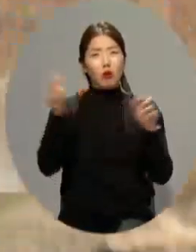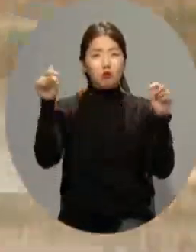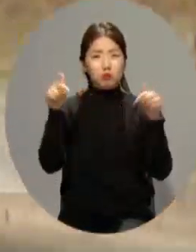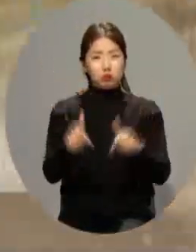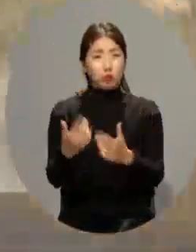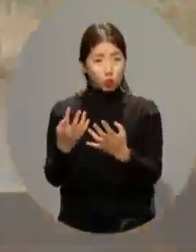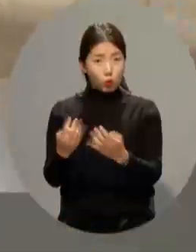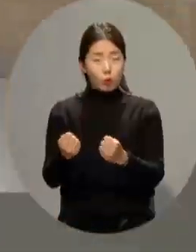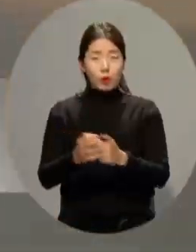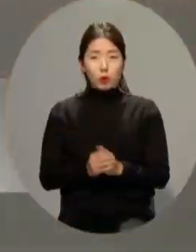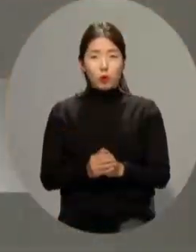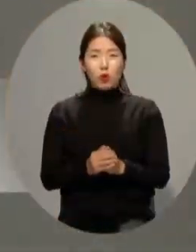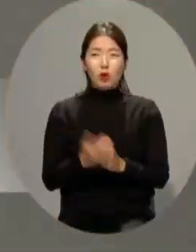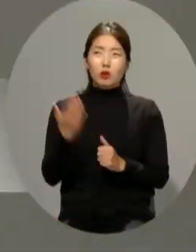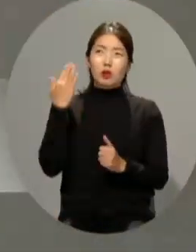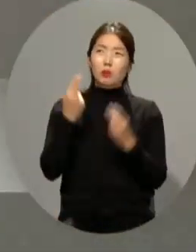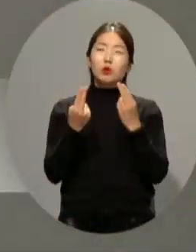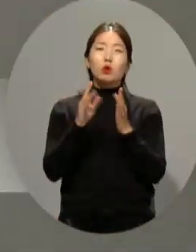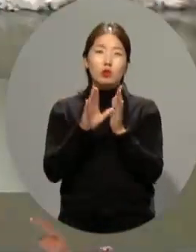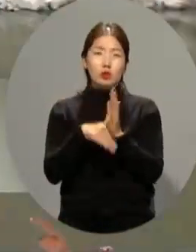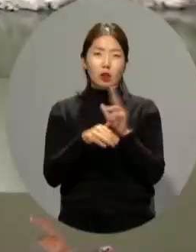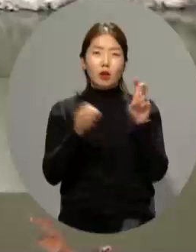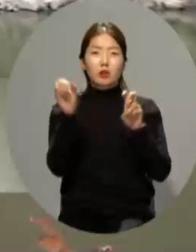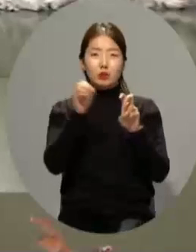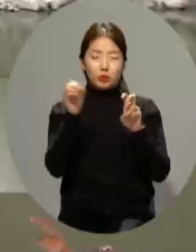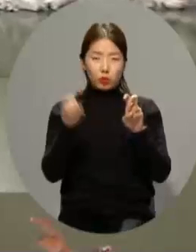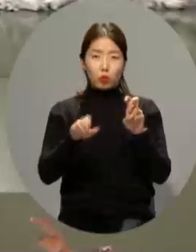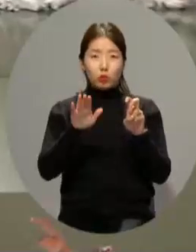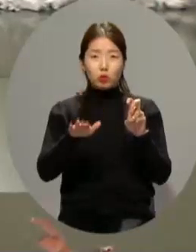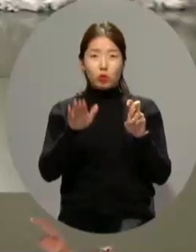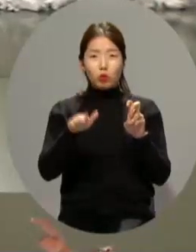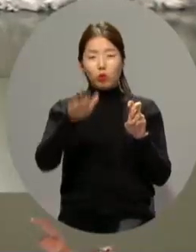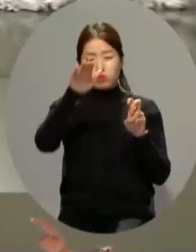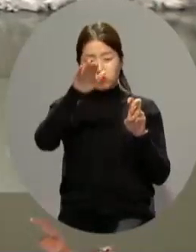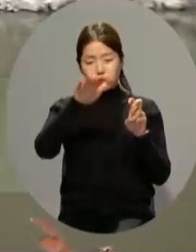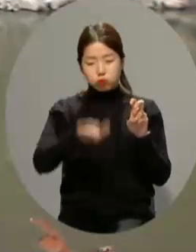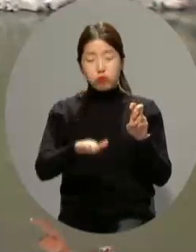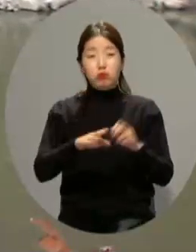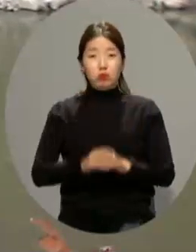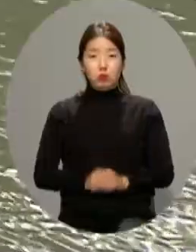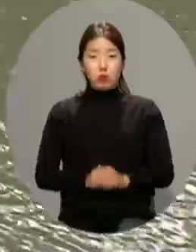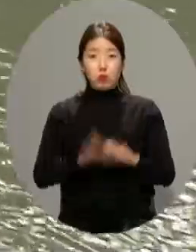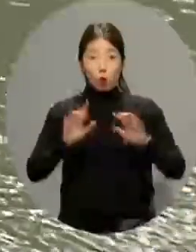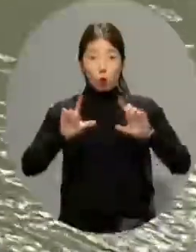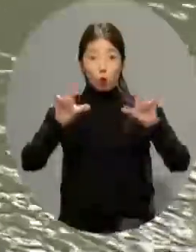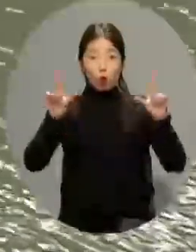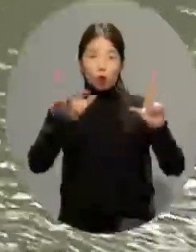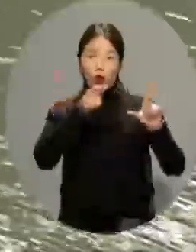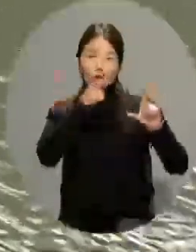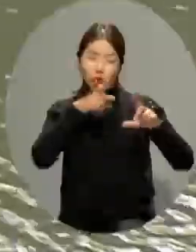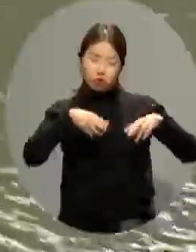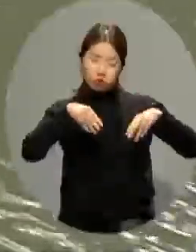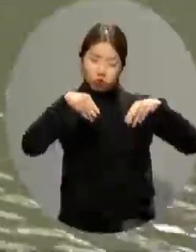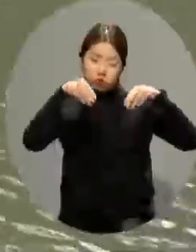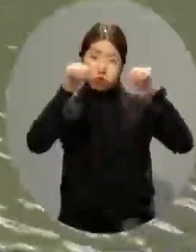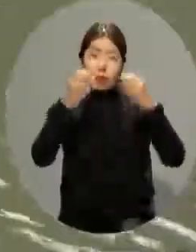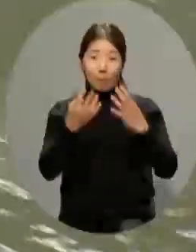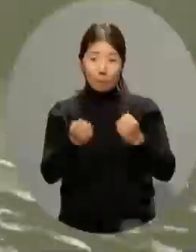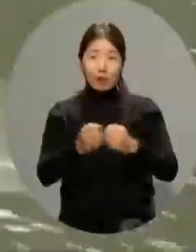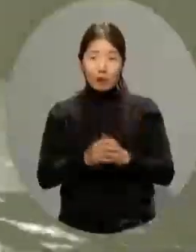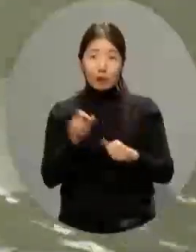급감했고 평년 수준과 비교해도 20% 포인트 가까이 낮습니다 올드로 이어진 가뭄 상황